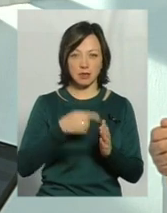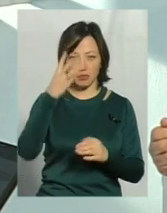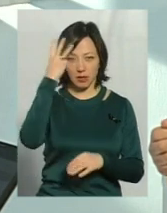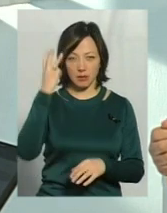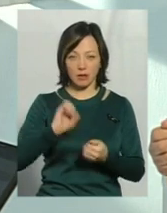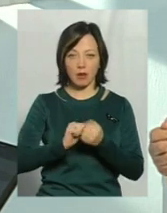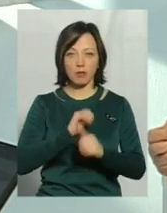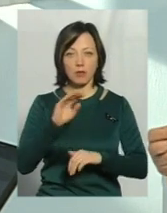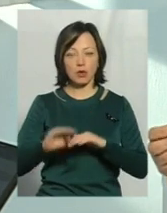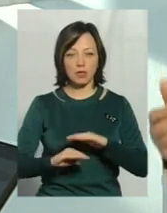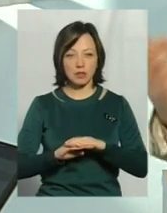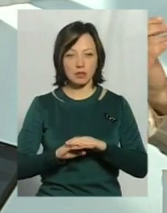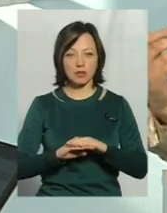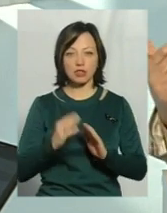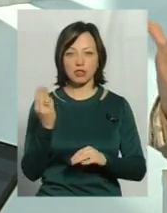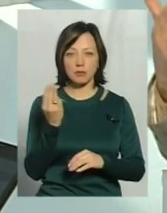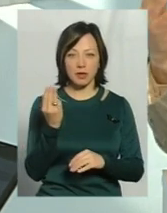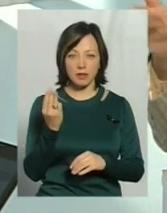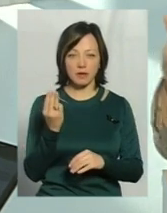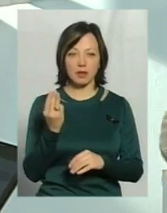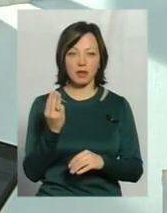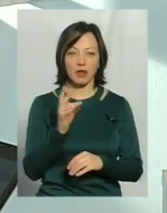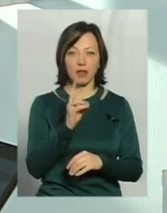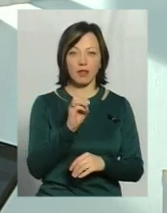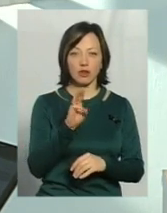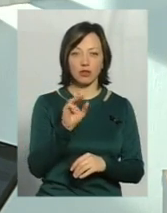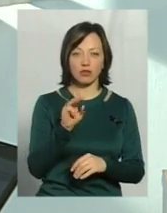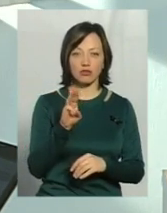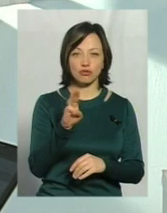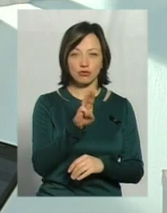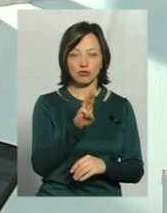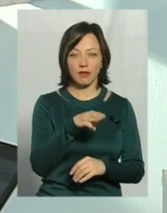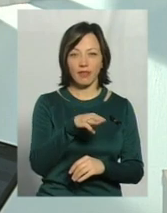місто Кам'янець-Подільський, місто Шепетівка, Нетішин. Ну, це